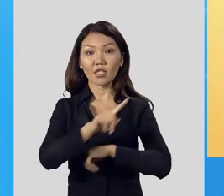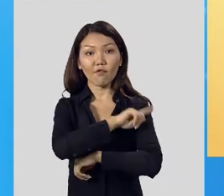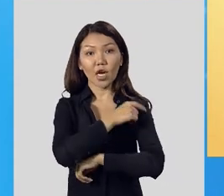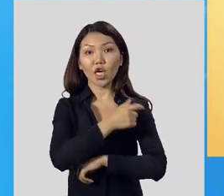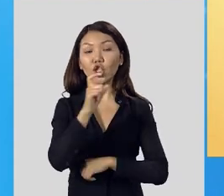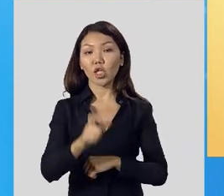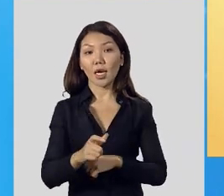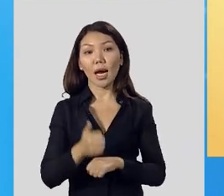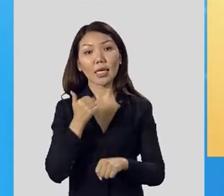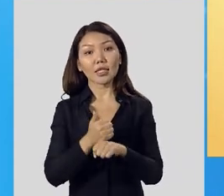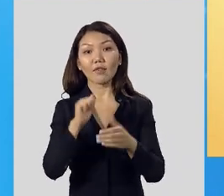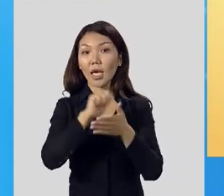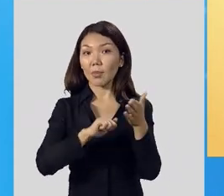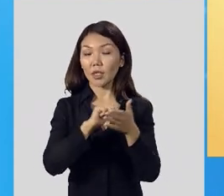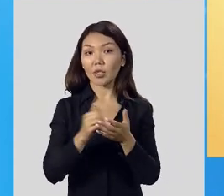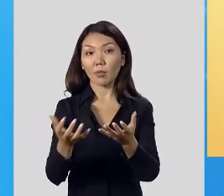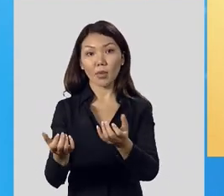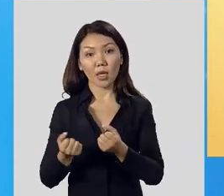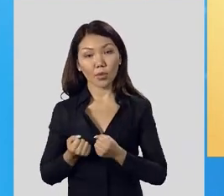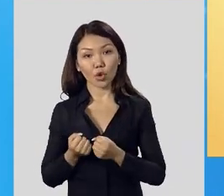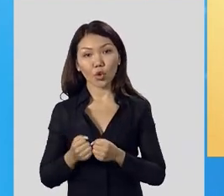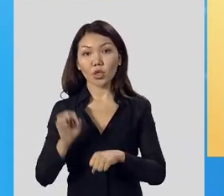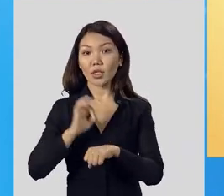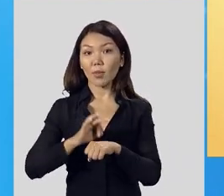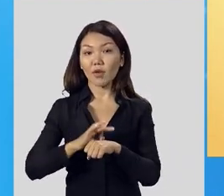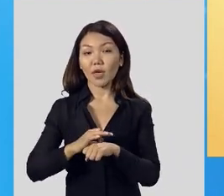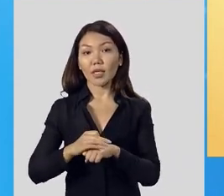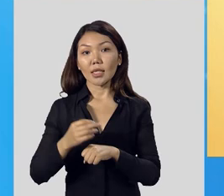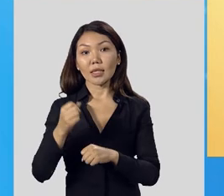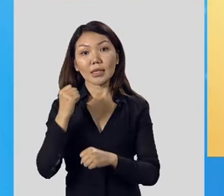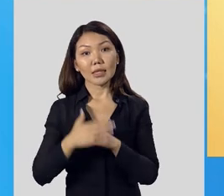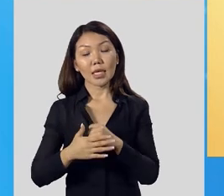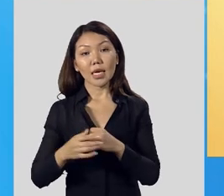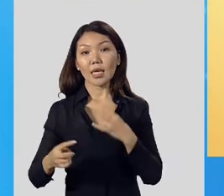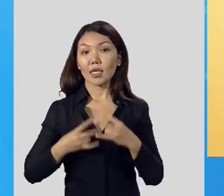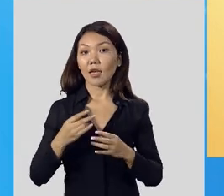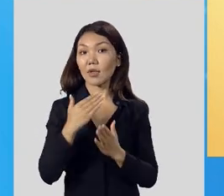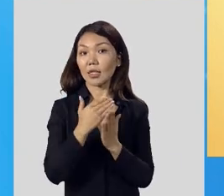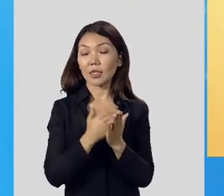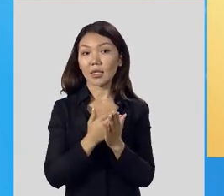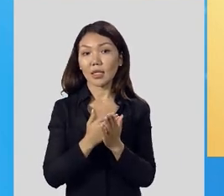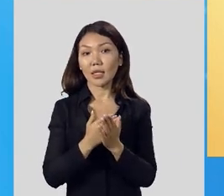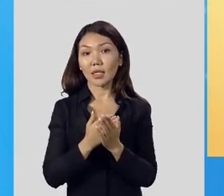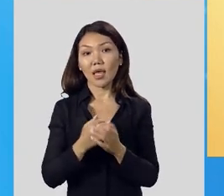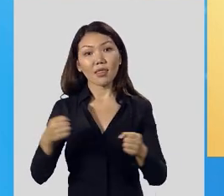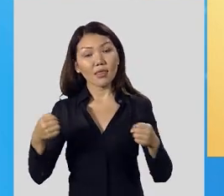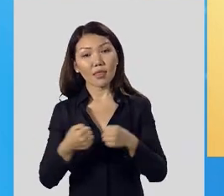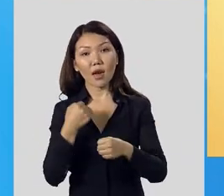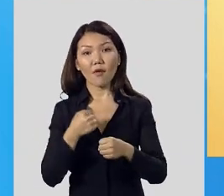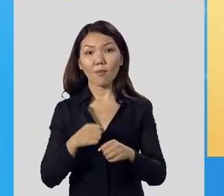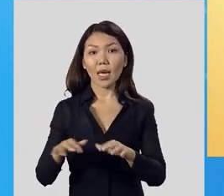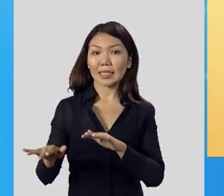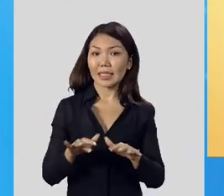Основная причина приобретенных заболеваний центральной нервной системы – травмы, сотрясения,